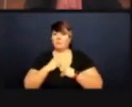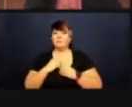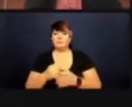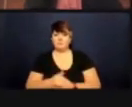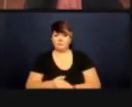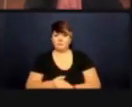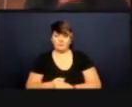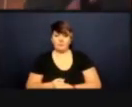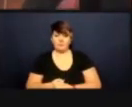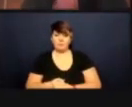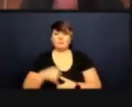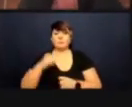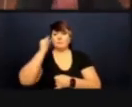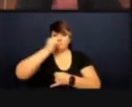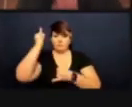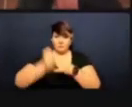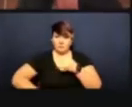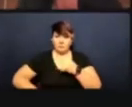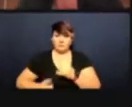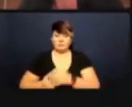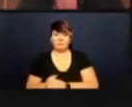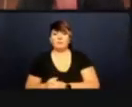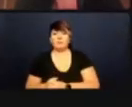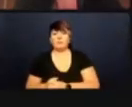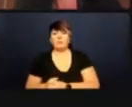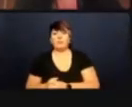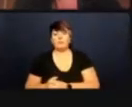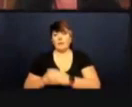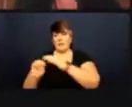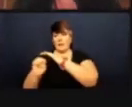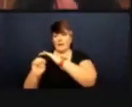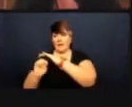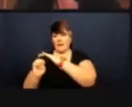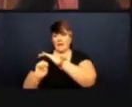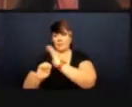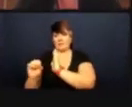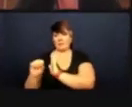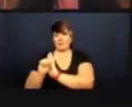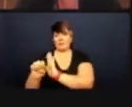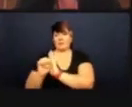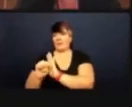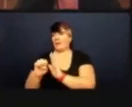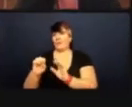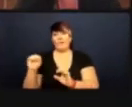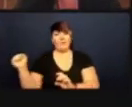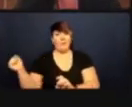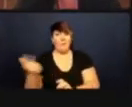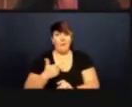wanahitaji kufanyiwa vyema kuliko hali ilivyo kwa sasa.